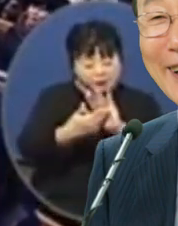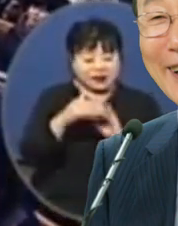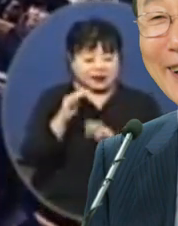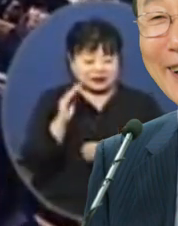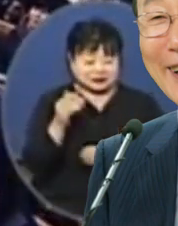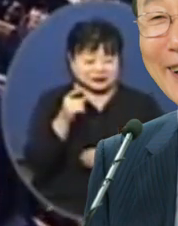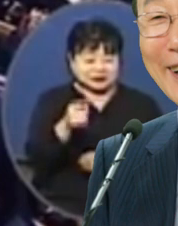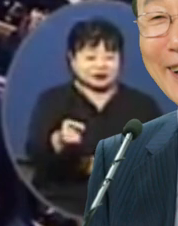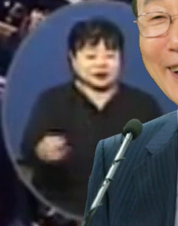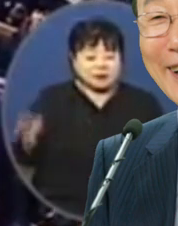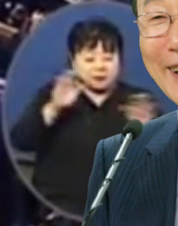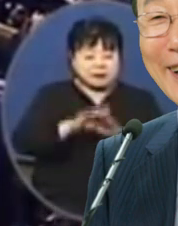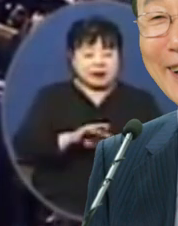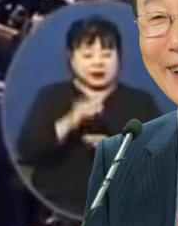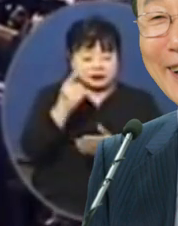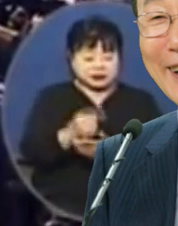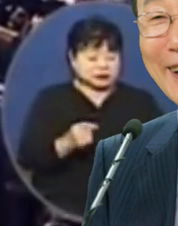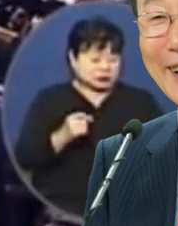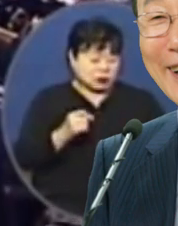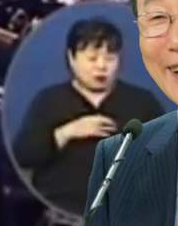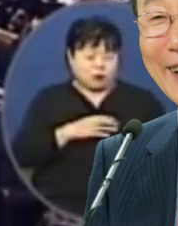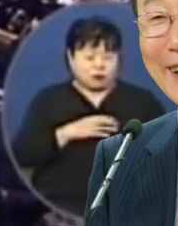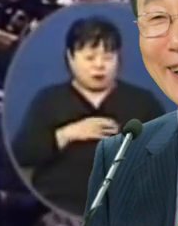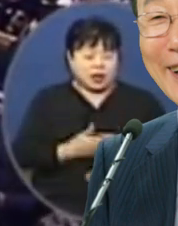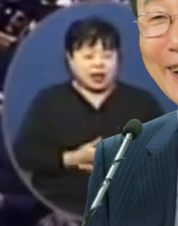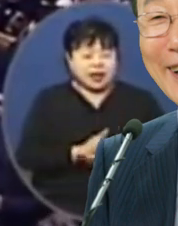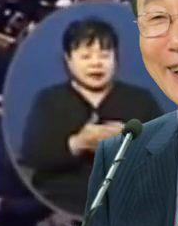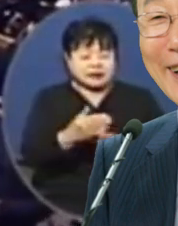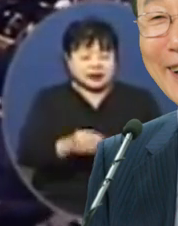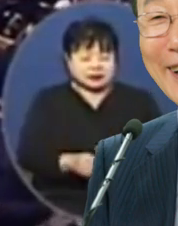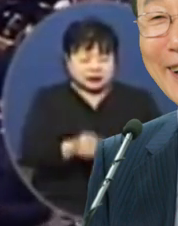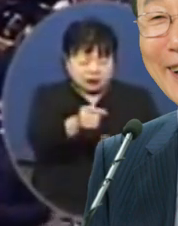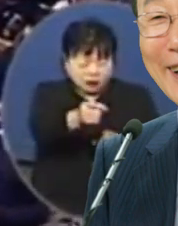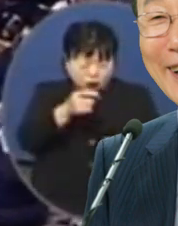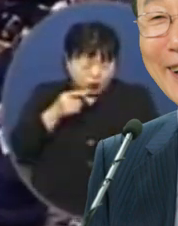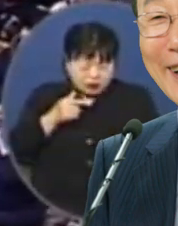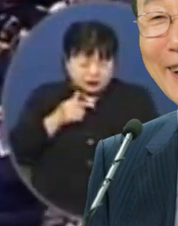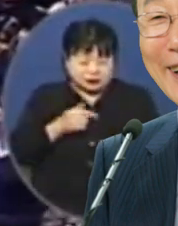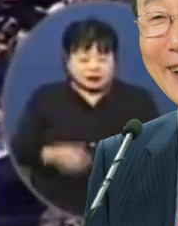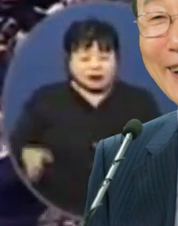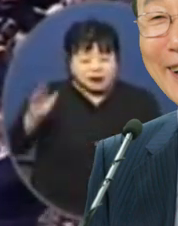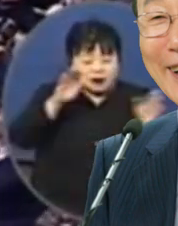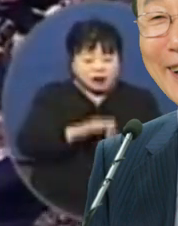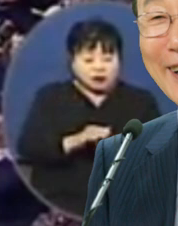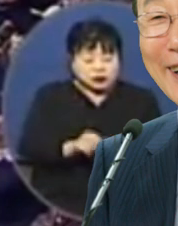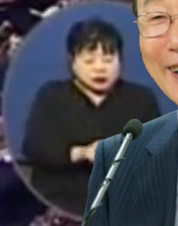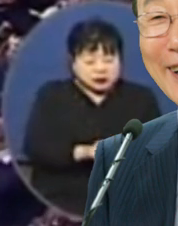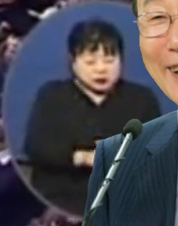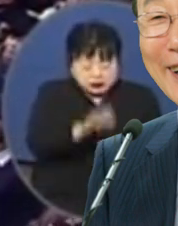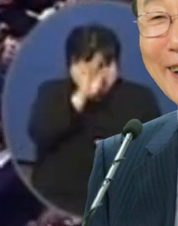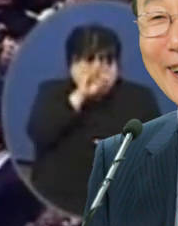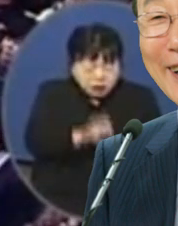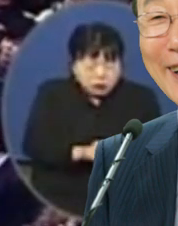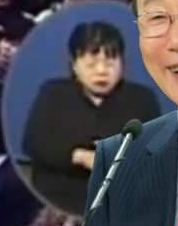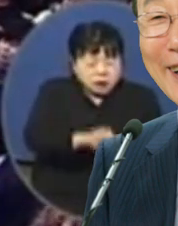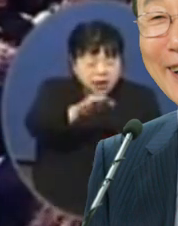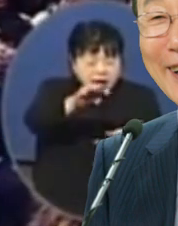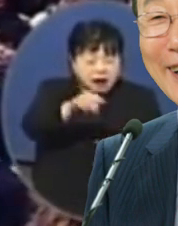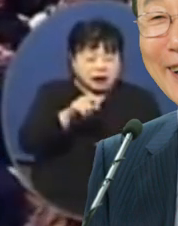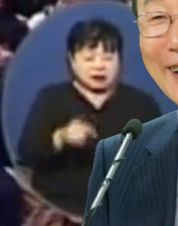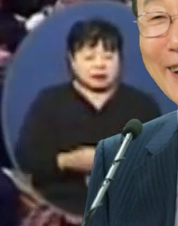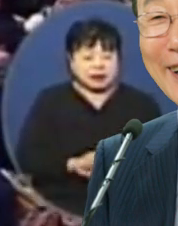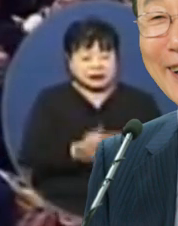되시나니 너는 밤에 찾아오는 공포와 낮에 날아드는 화살과 어두울 때 퍼지는